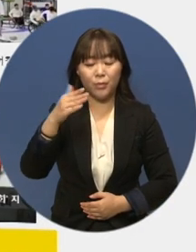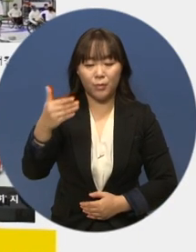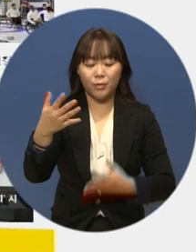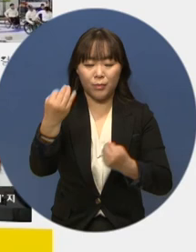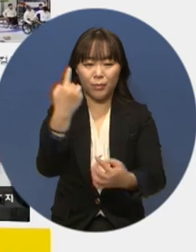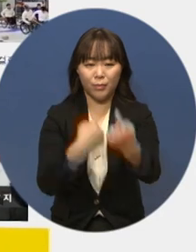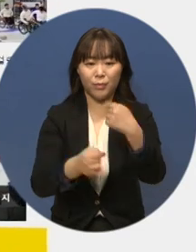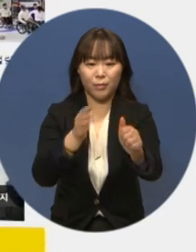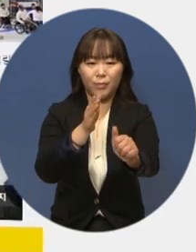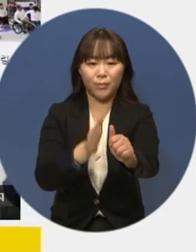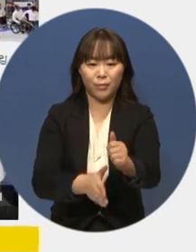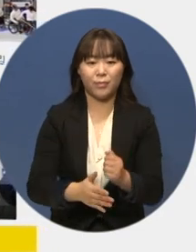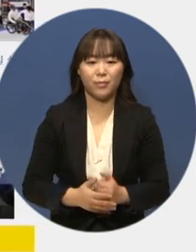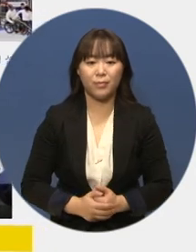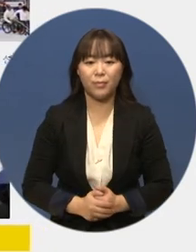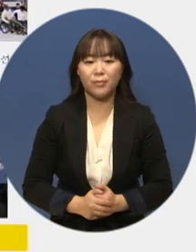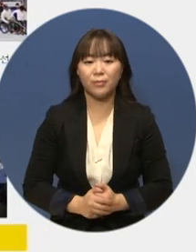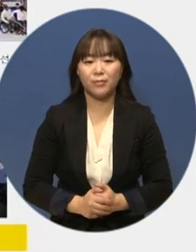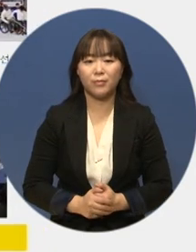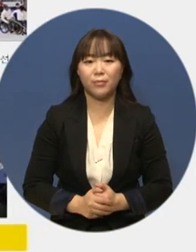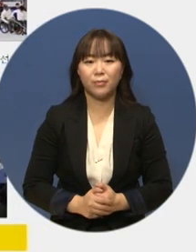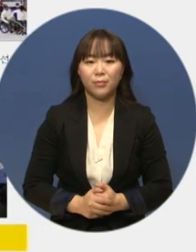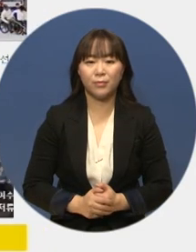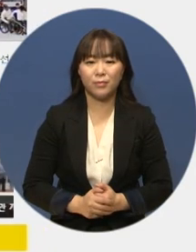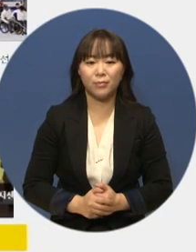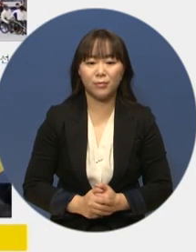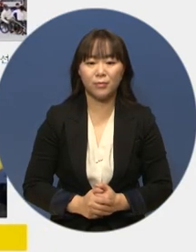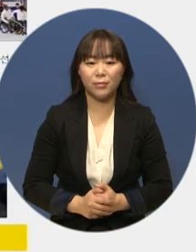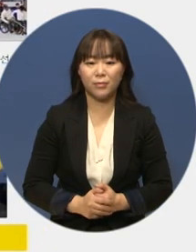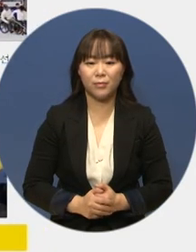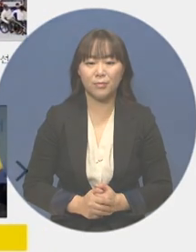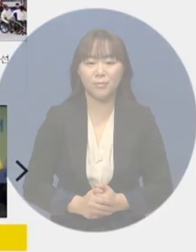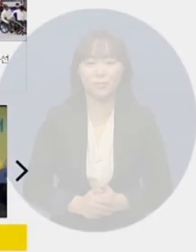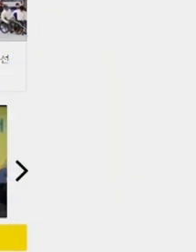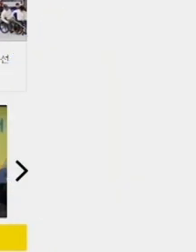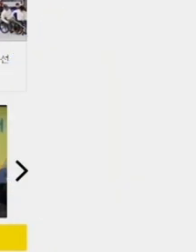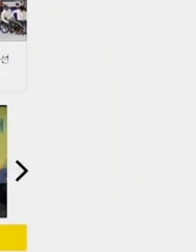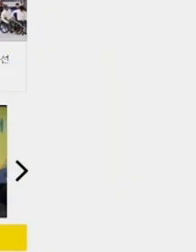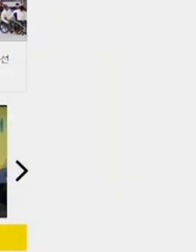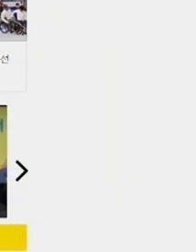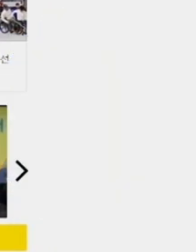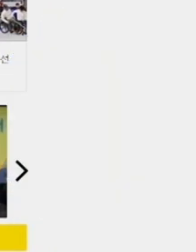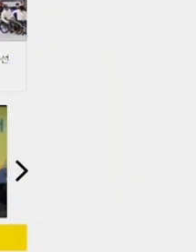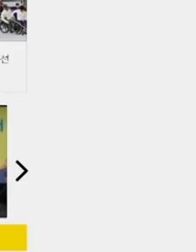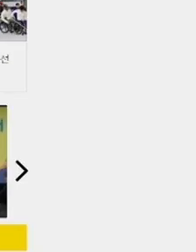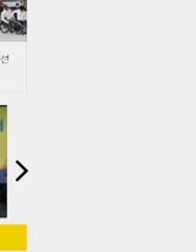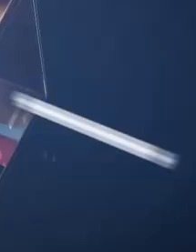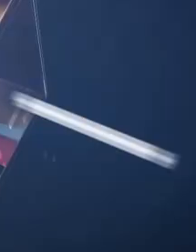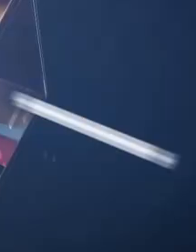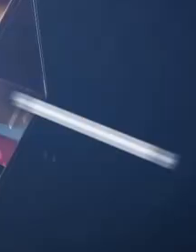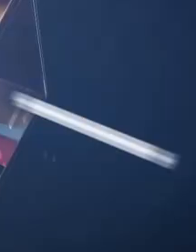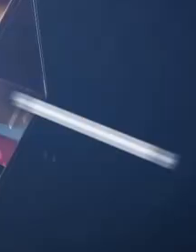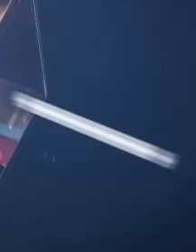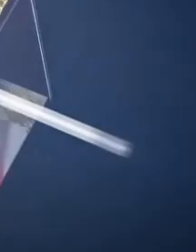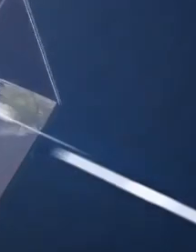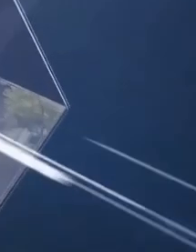전화번호 02-2655-9519로 많은 제보 바랍니다.